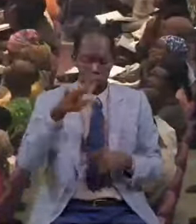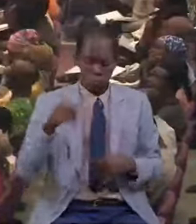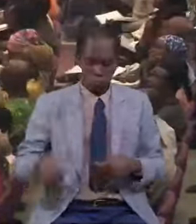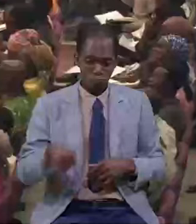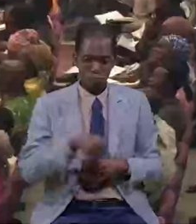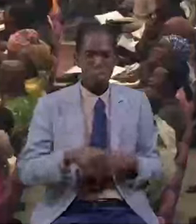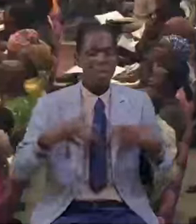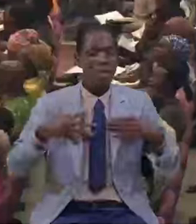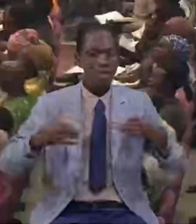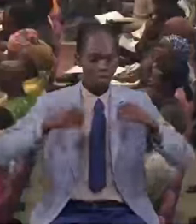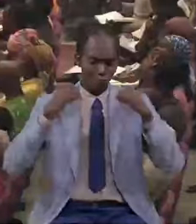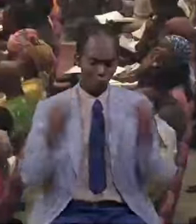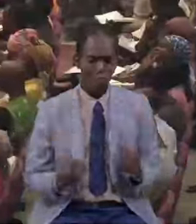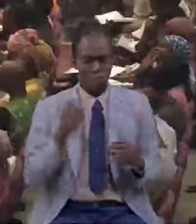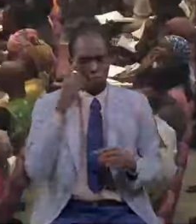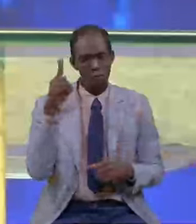de Jésus-Christ.